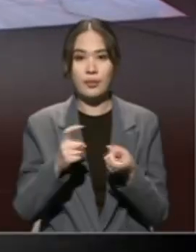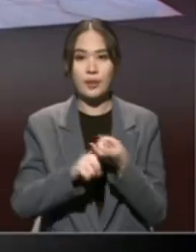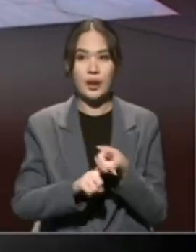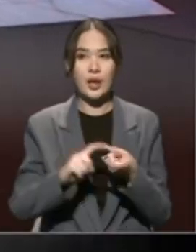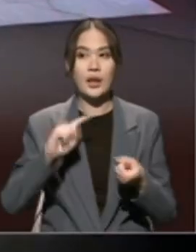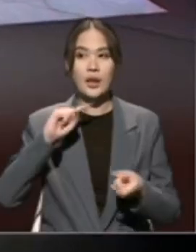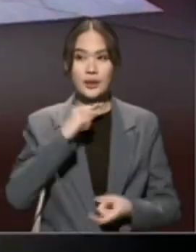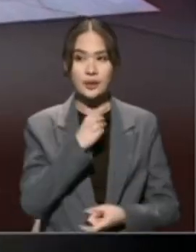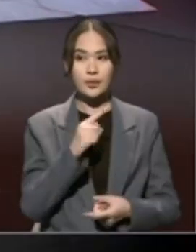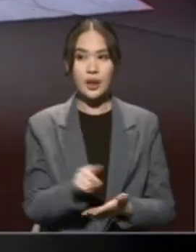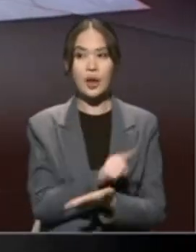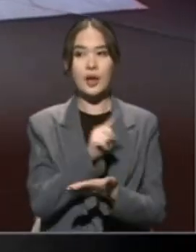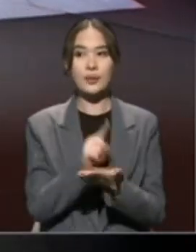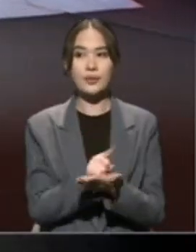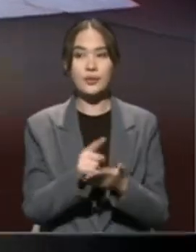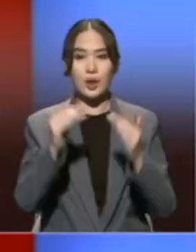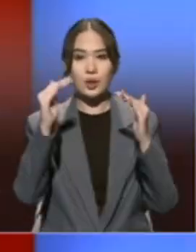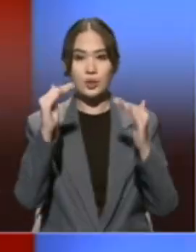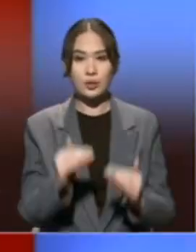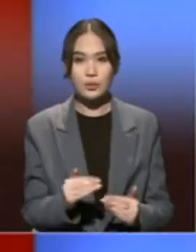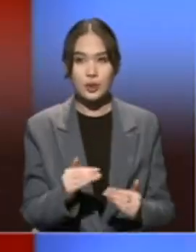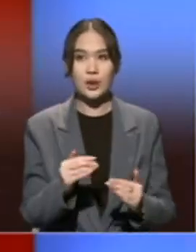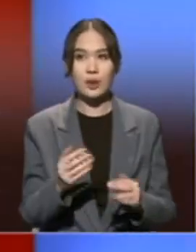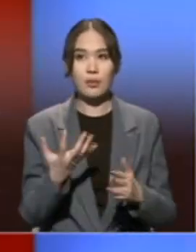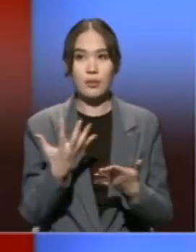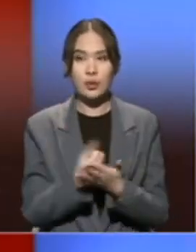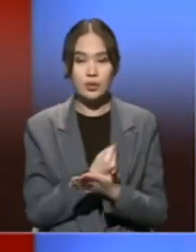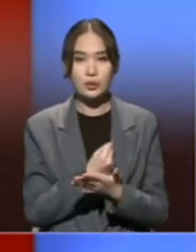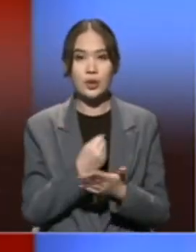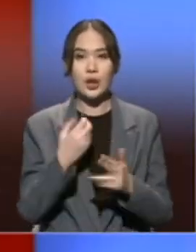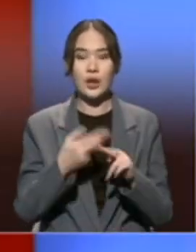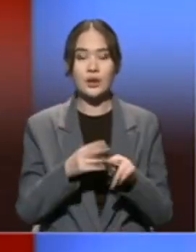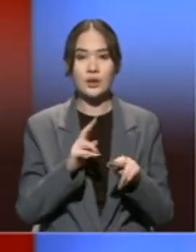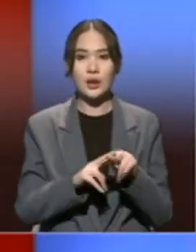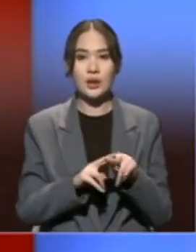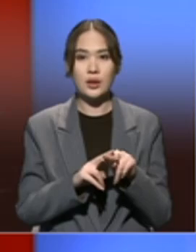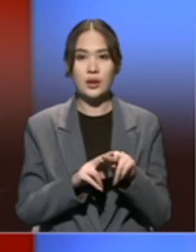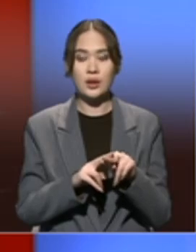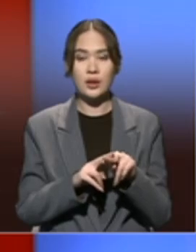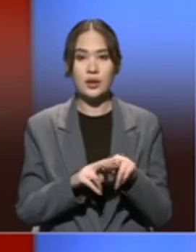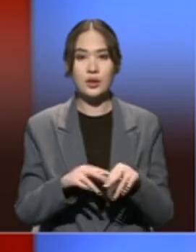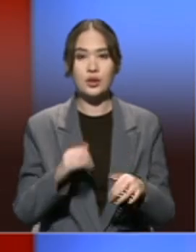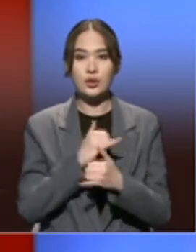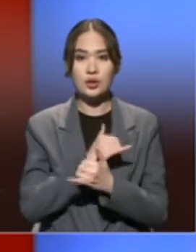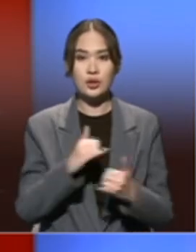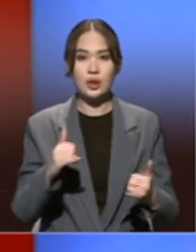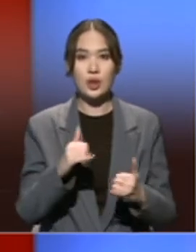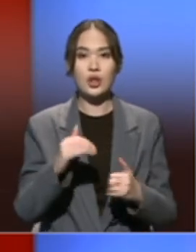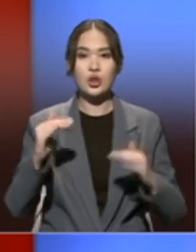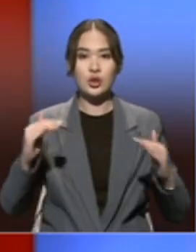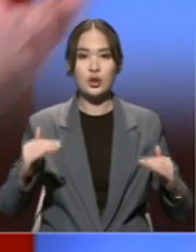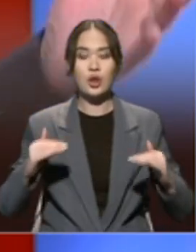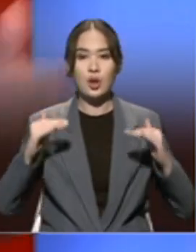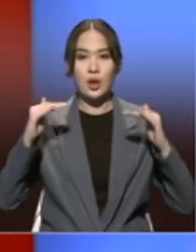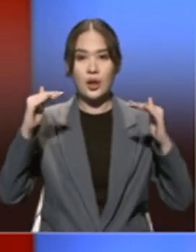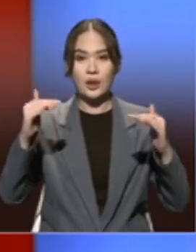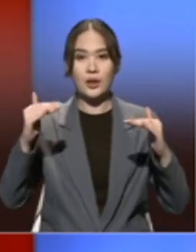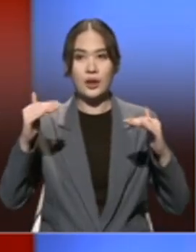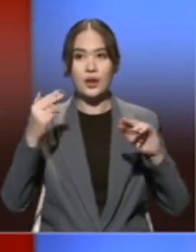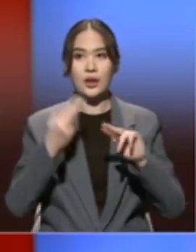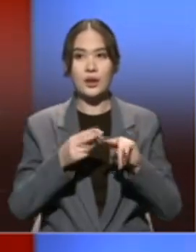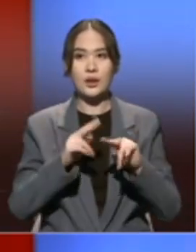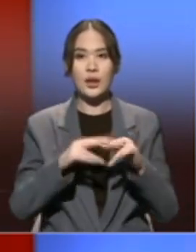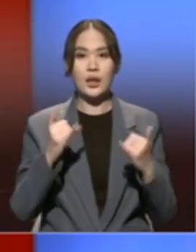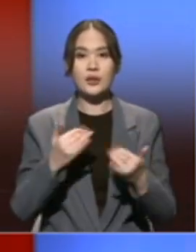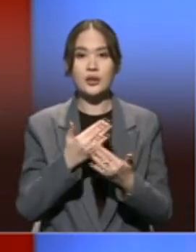экономика. Әрине, ұсыныс төмен дегеннен кейін, яғни сұраныс төмен дегеннен кейін, ұсыныс нарықта жоғары, және өзіңіз